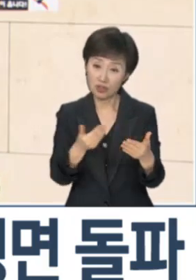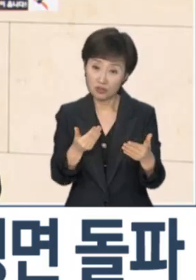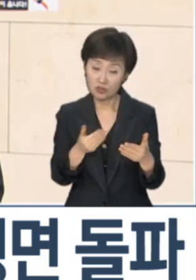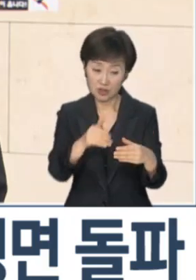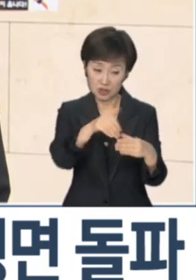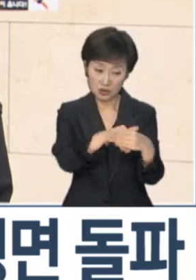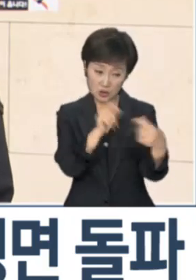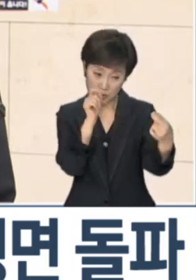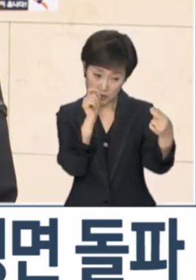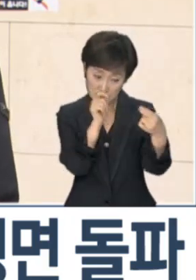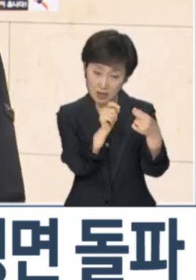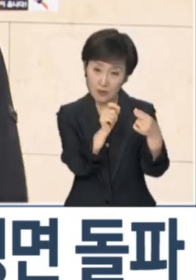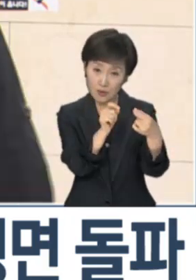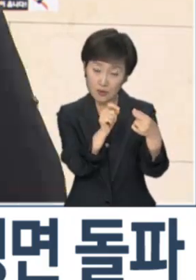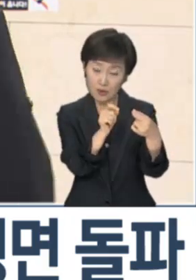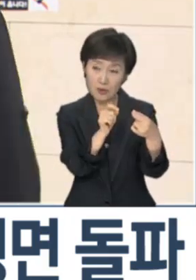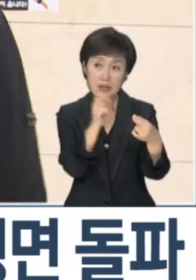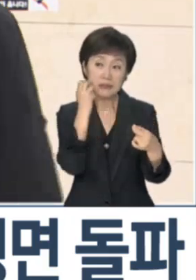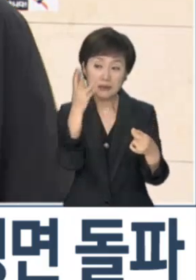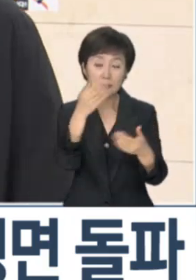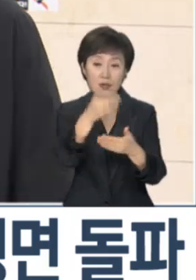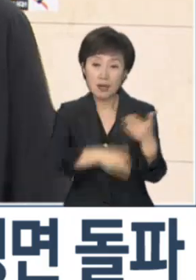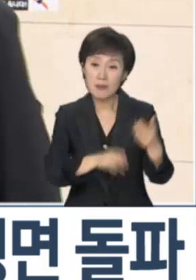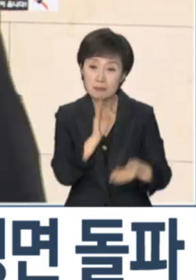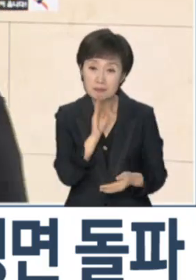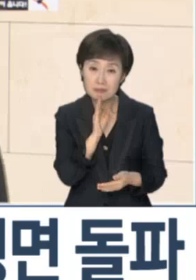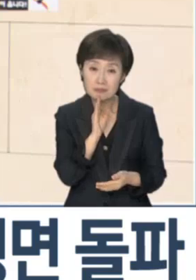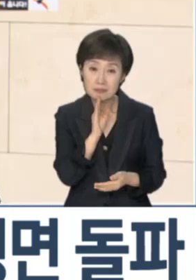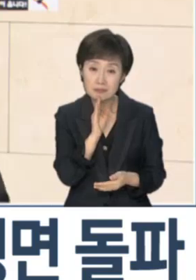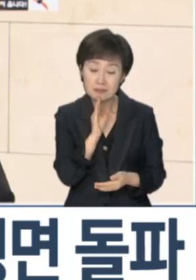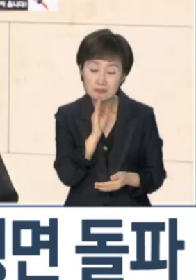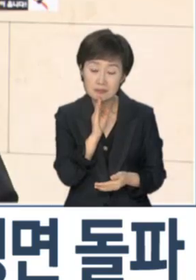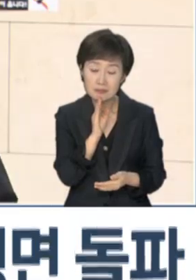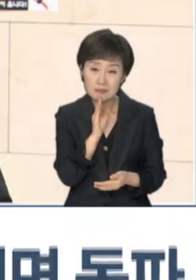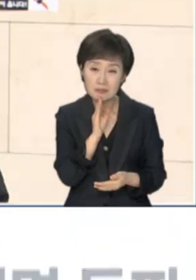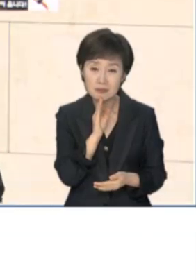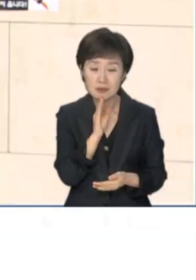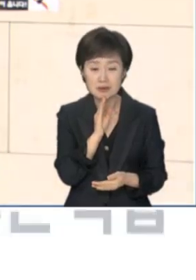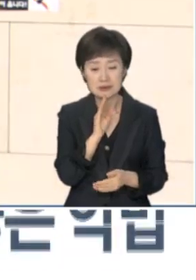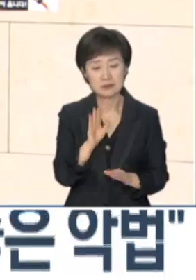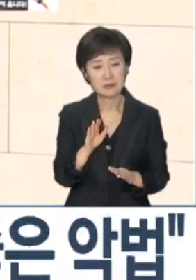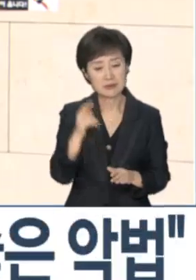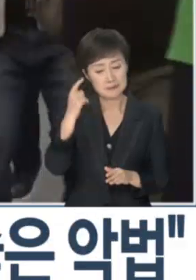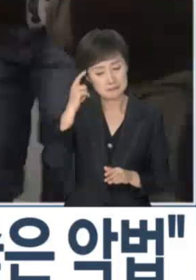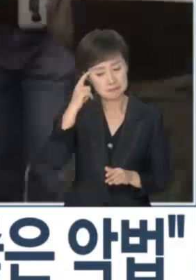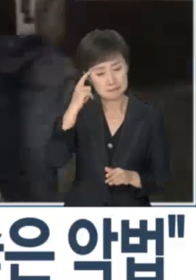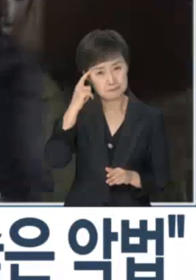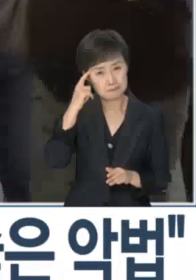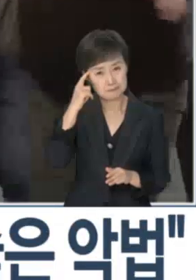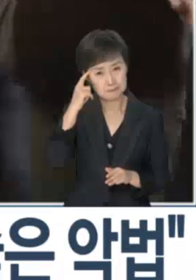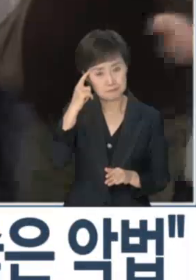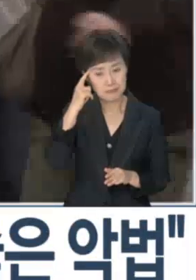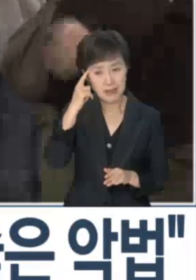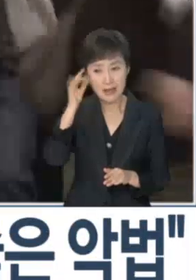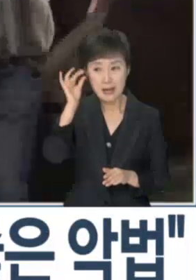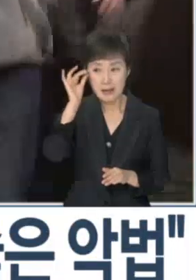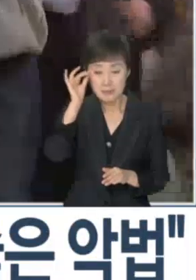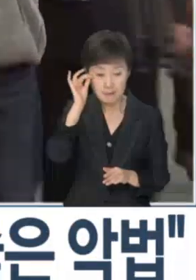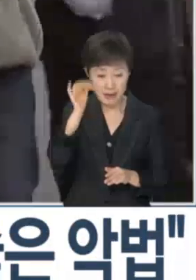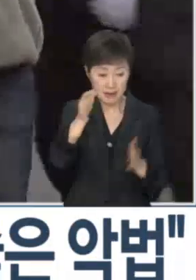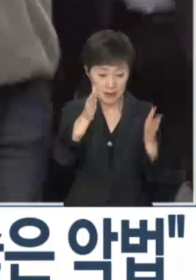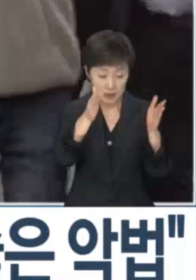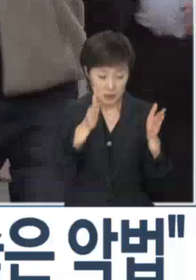사실은 총선이 지금 100일 남았지만 저는 한 1년 정도의 어떤 기간을 100일 동안 모든